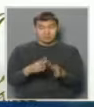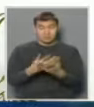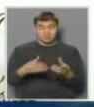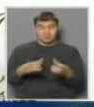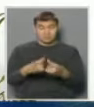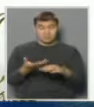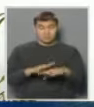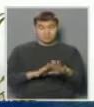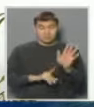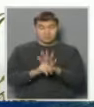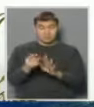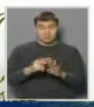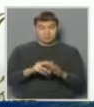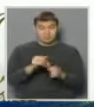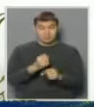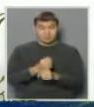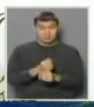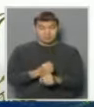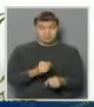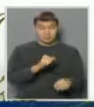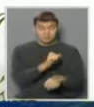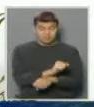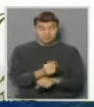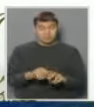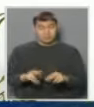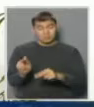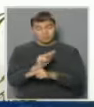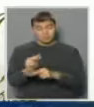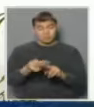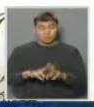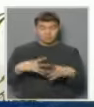түрлері, күрделі түрлерінен алдын алу, өлім